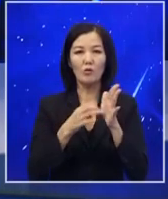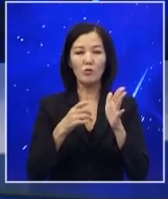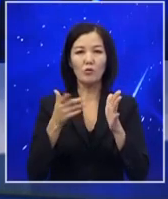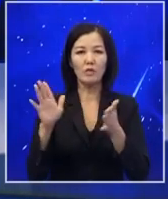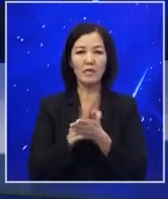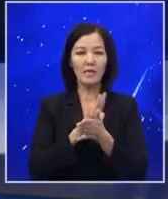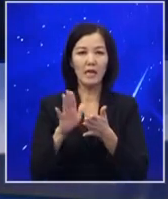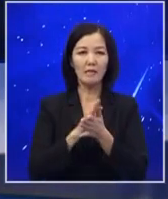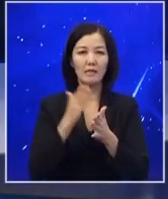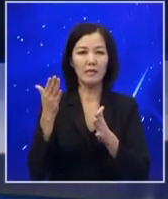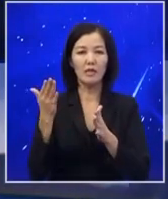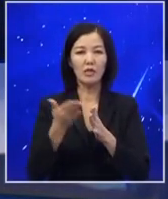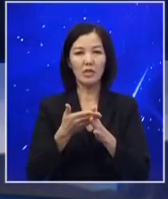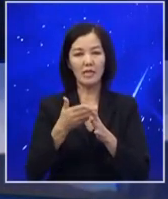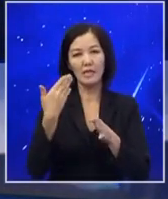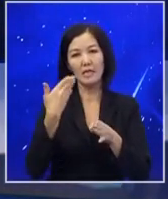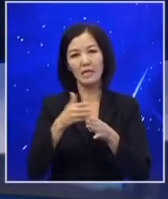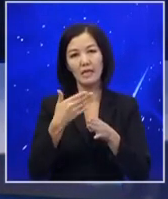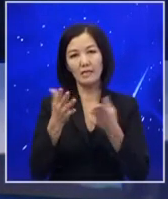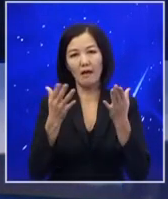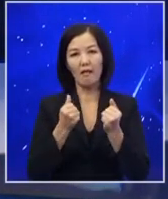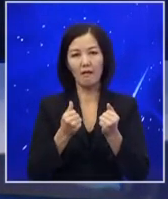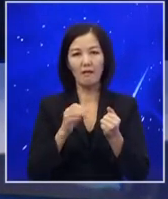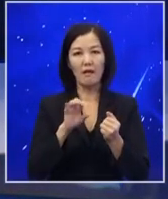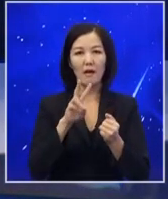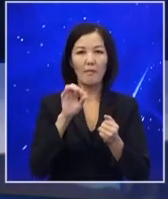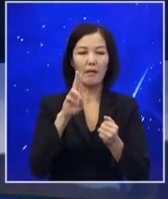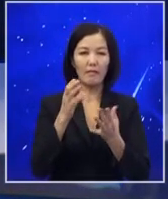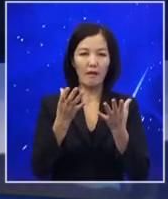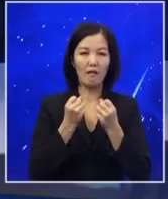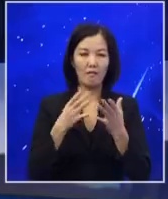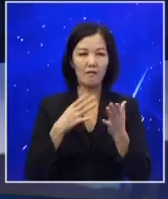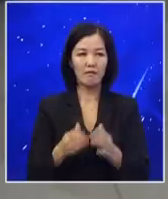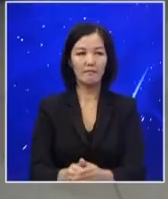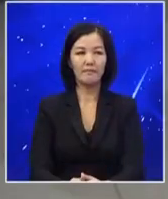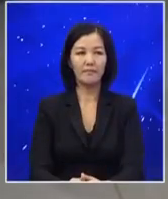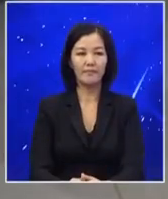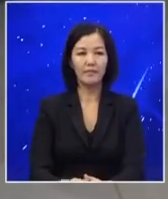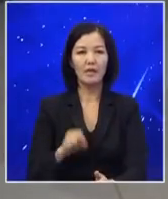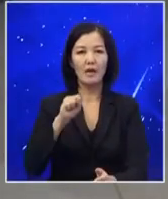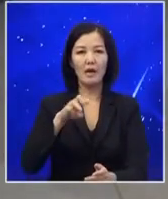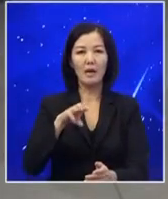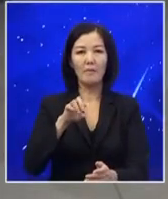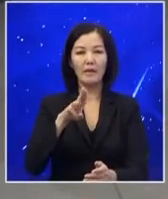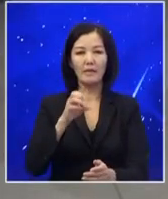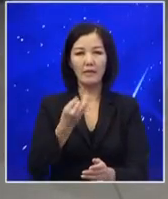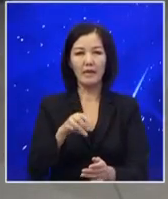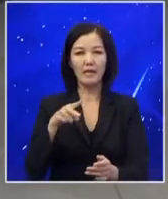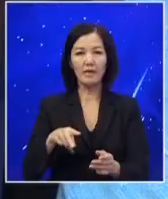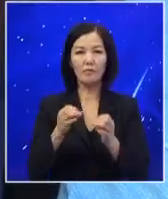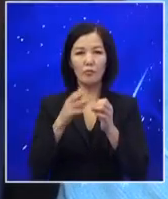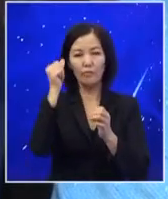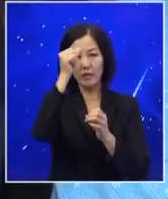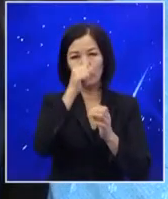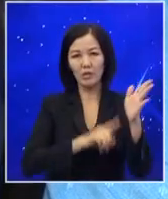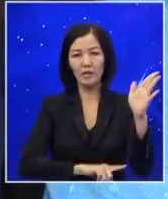900-ді грант және жеңілдікпен несие алған. Бірі Амантай Әбдірәсіл. Амантай Әбдірәсіл 2015